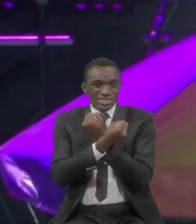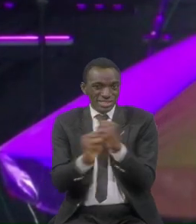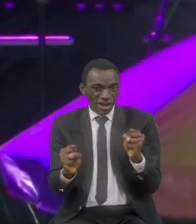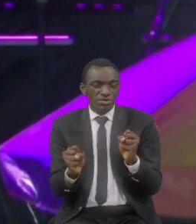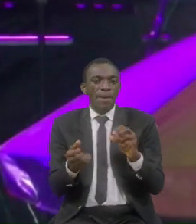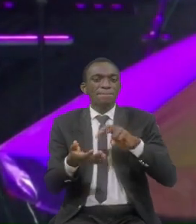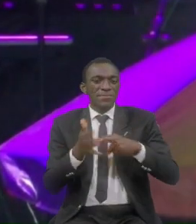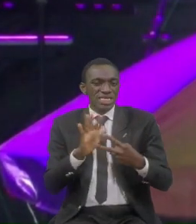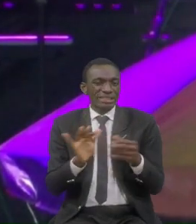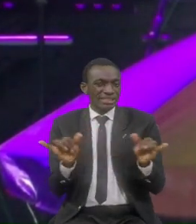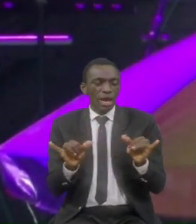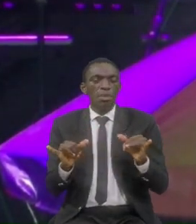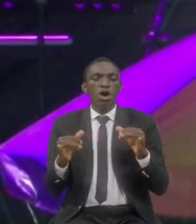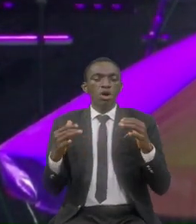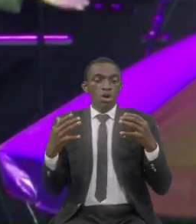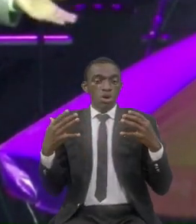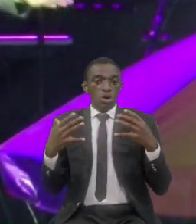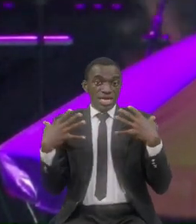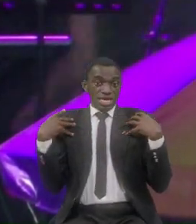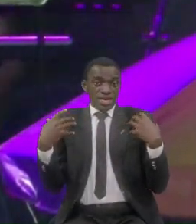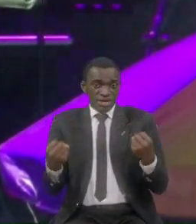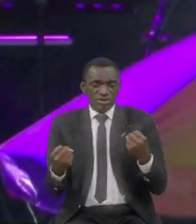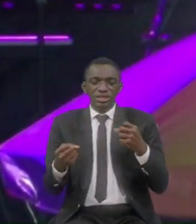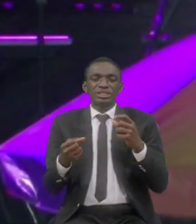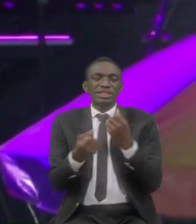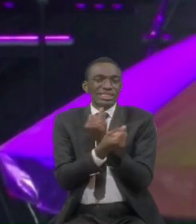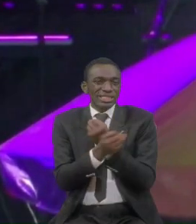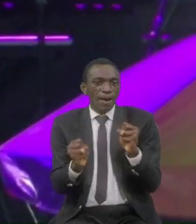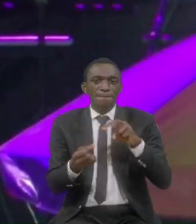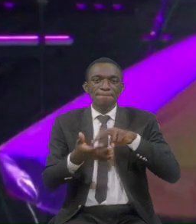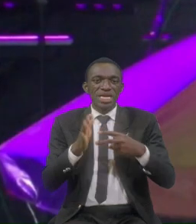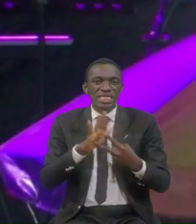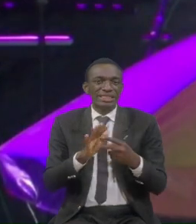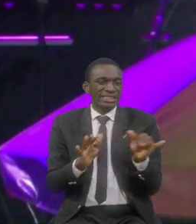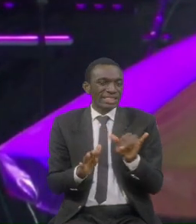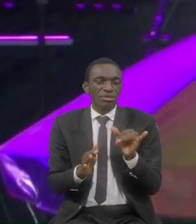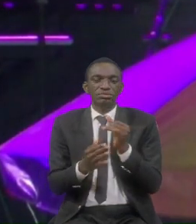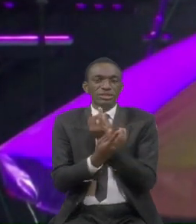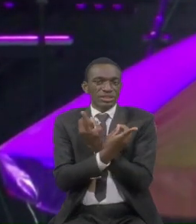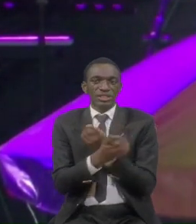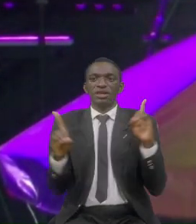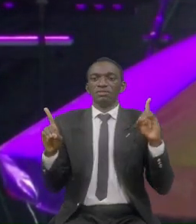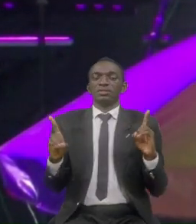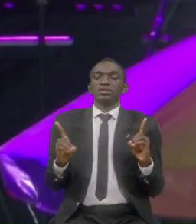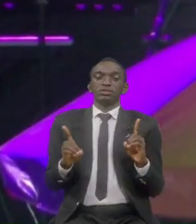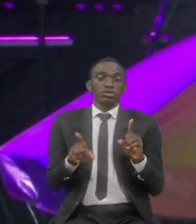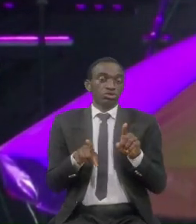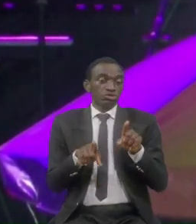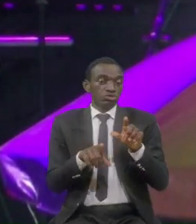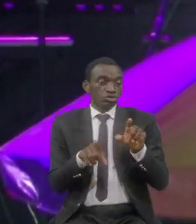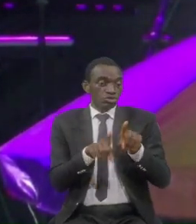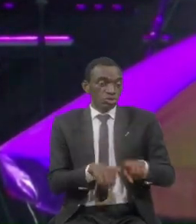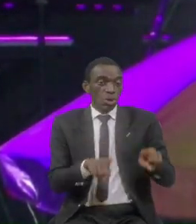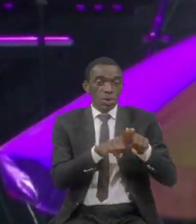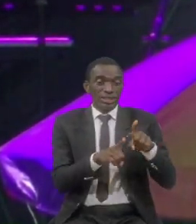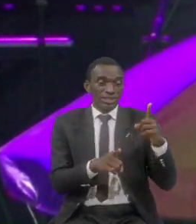be delivered? Kinsa may pwede maluwas og matagal na kagawasan? The apostles themselves were asking. Og ang katunga pangutana gikan